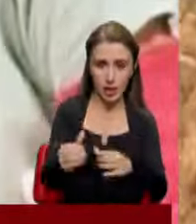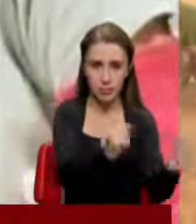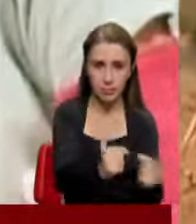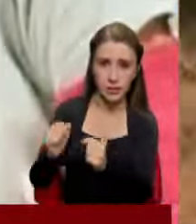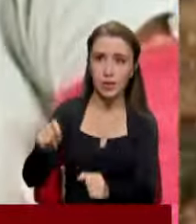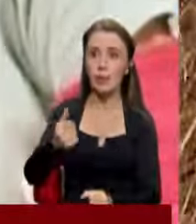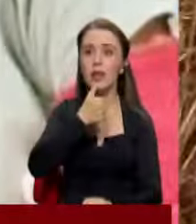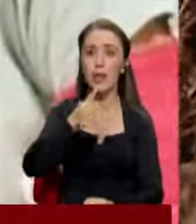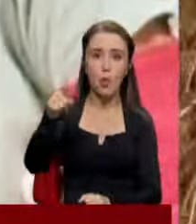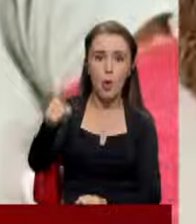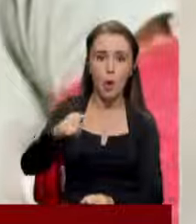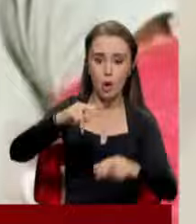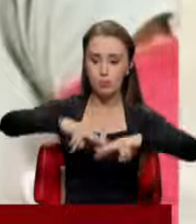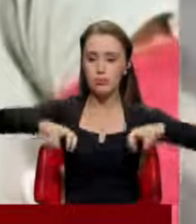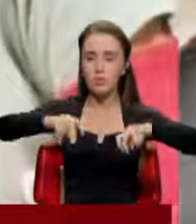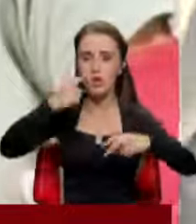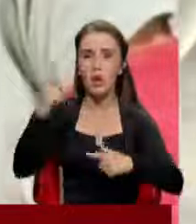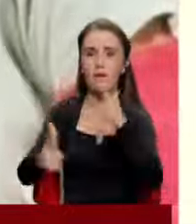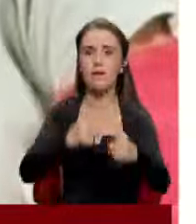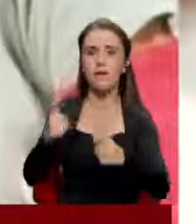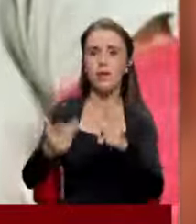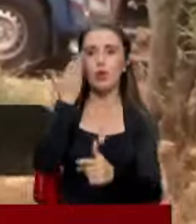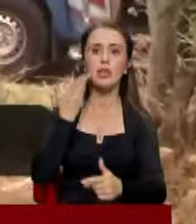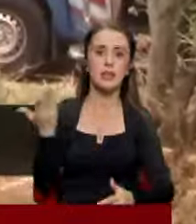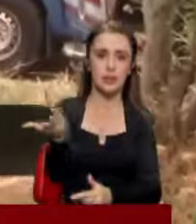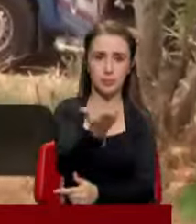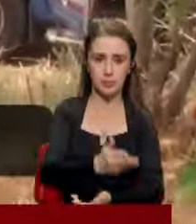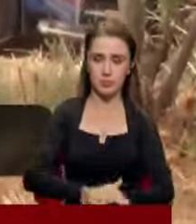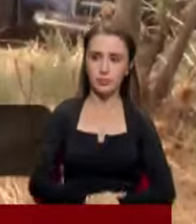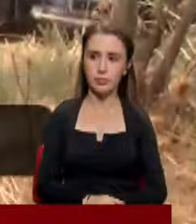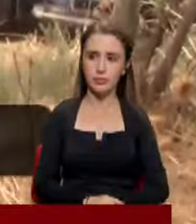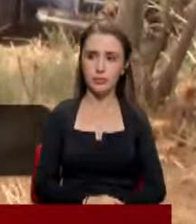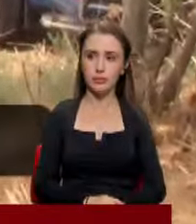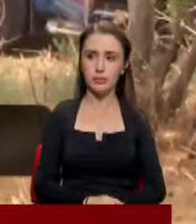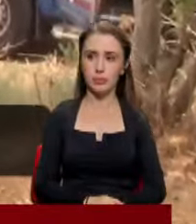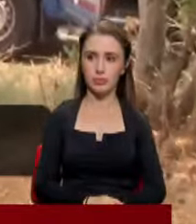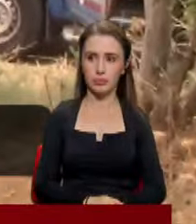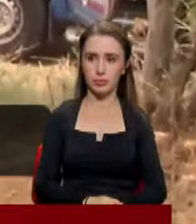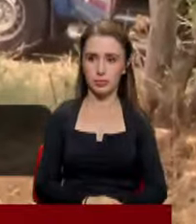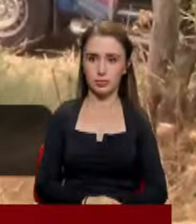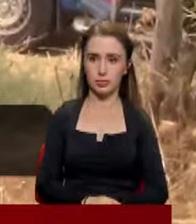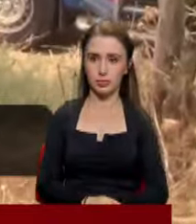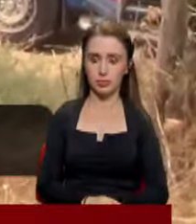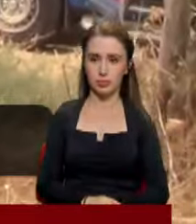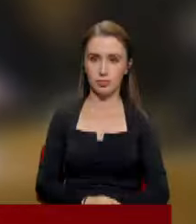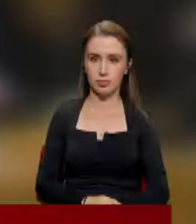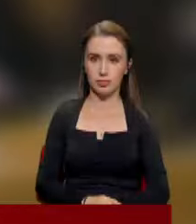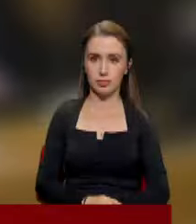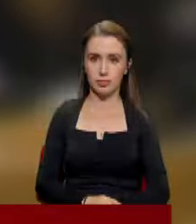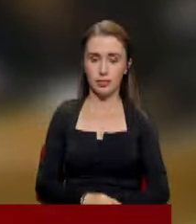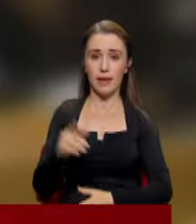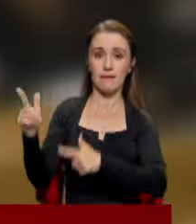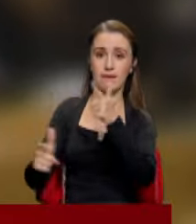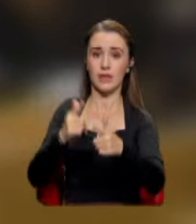Bahtiyar'ın keşif sırasındaki görüntüleri izletildi salona banyan üstünde çıkarttık Tamam Çuvala koyduk